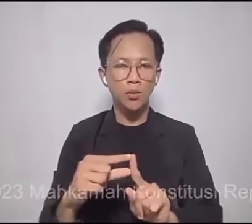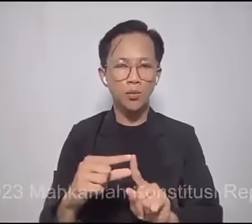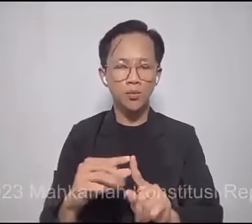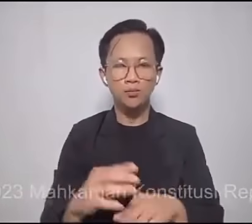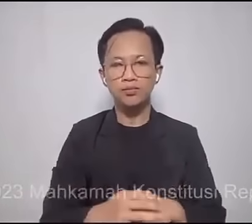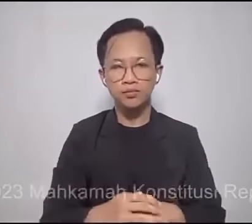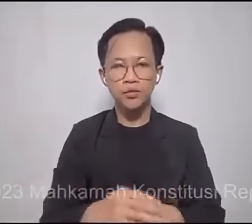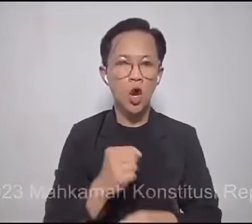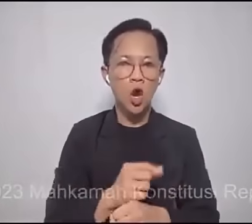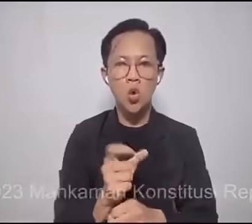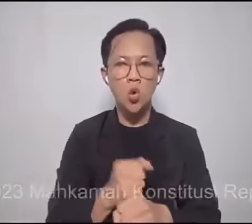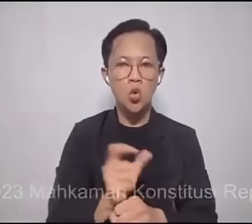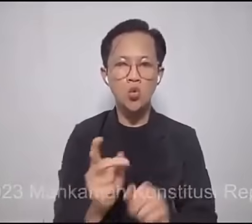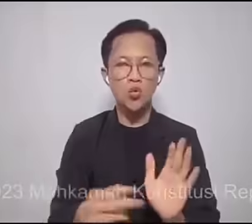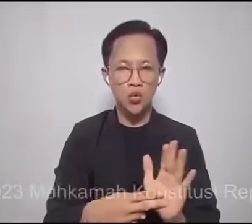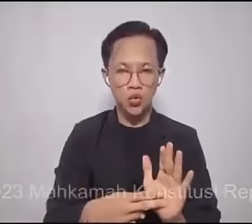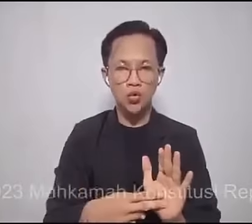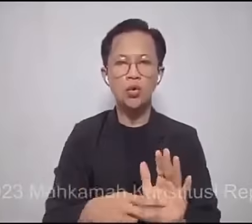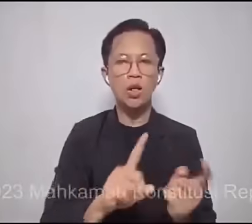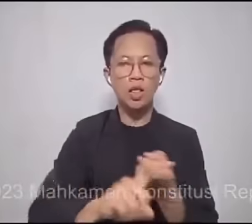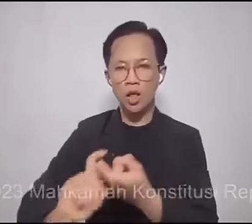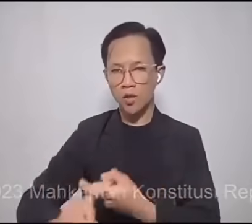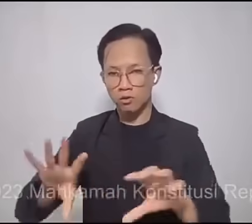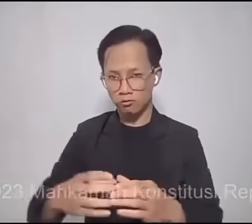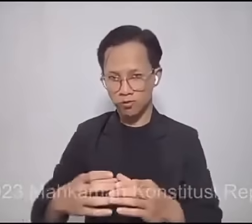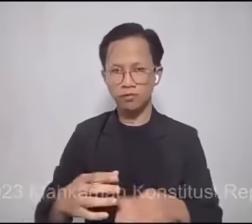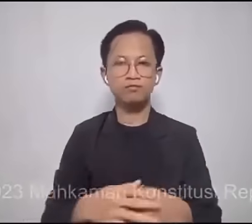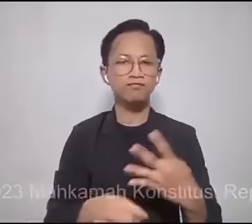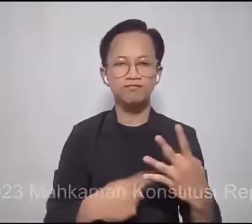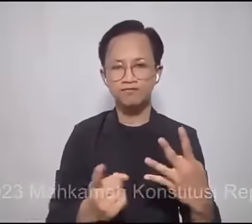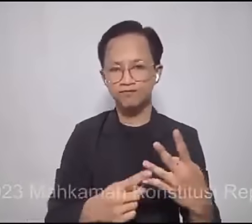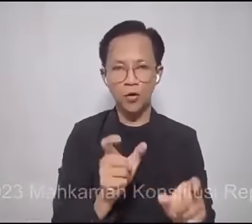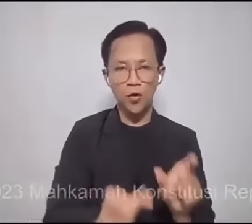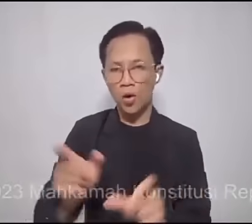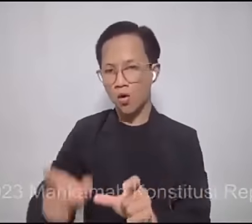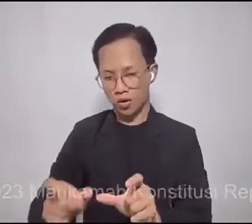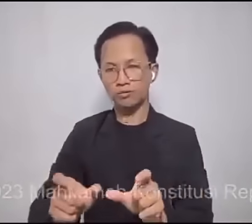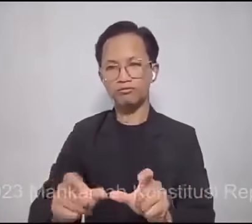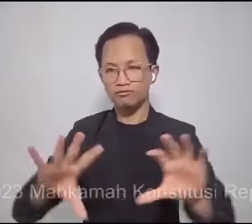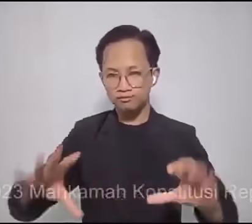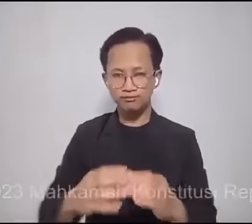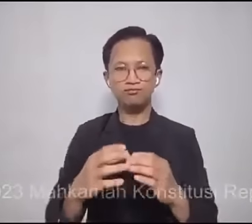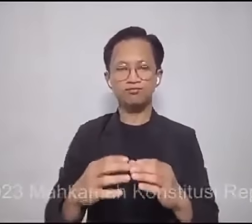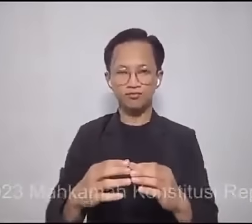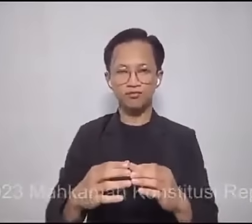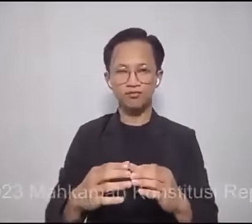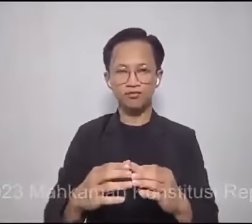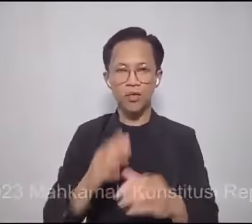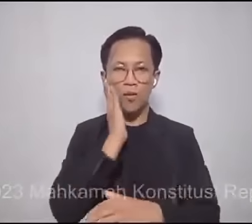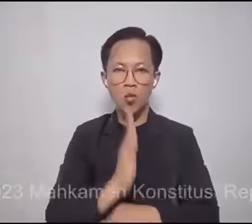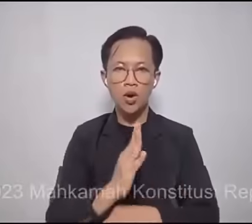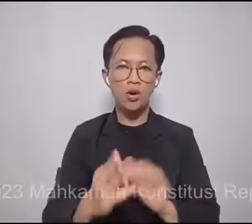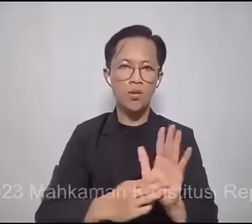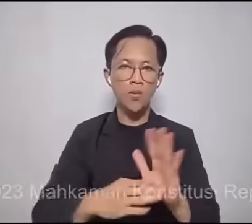dan kawan-kawan empat perorangan warga negara yang tergabung dalam perhimpunan Pemuda Madani